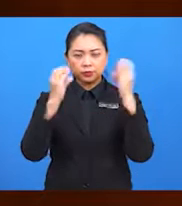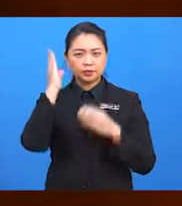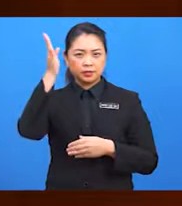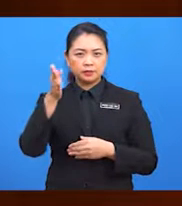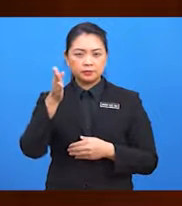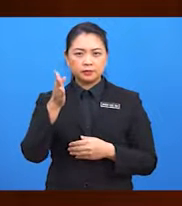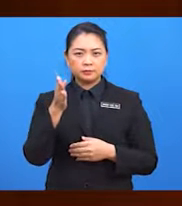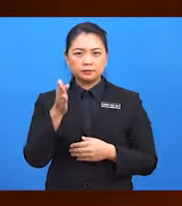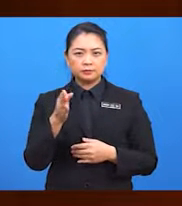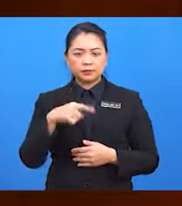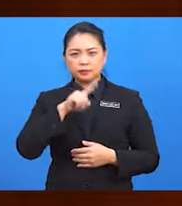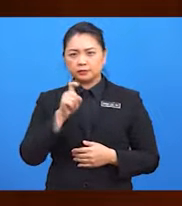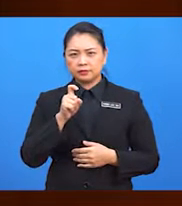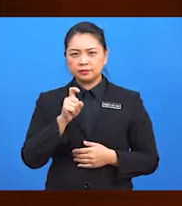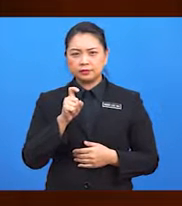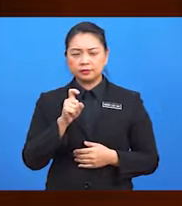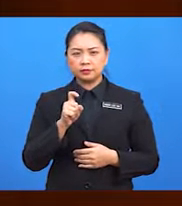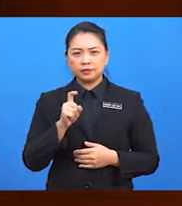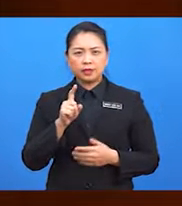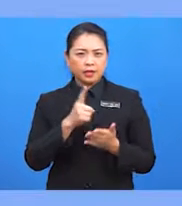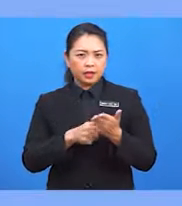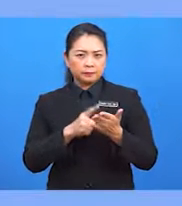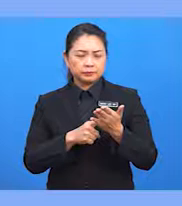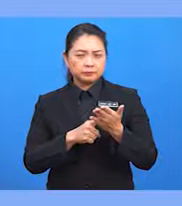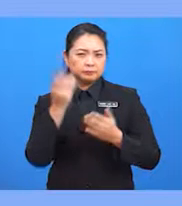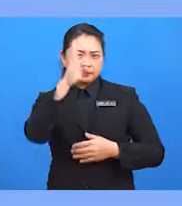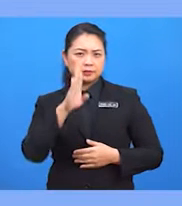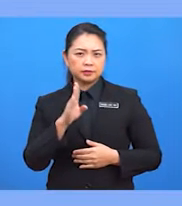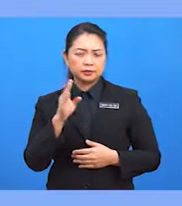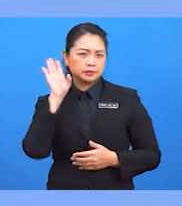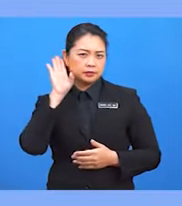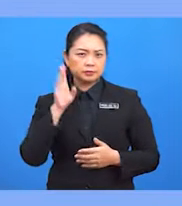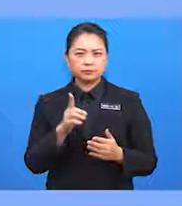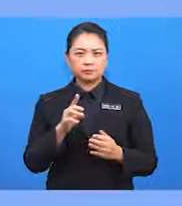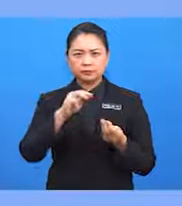bertanya kepada pelajar-pelajar sekalian. Pernah dengar istilah manipulasi?